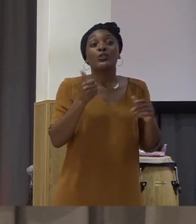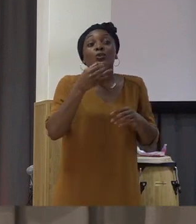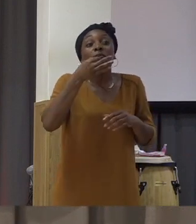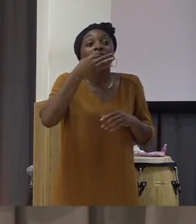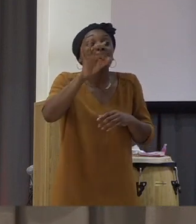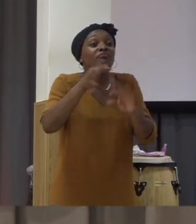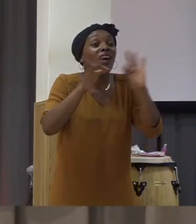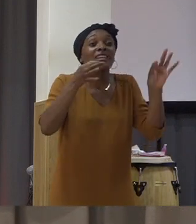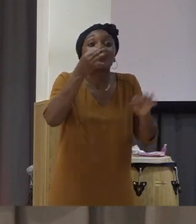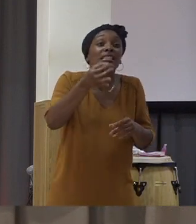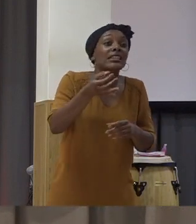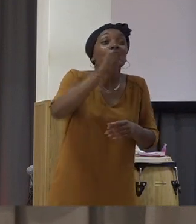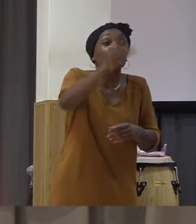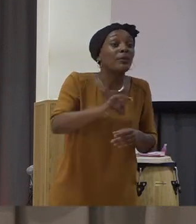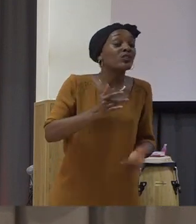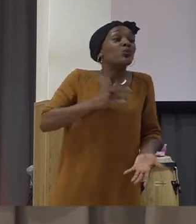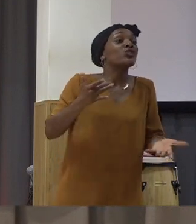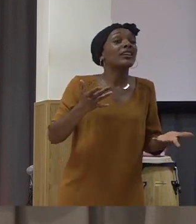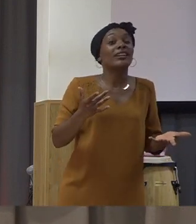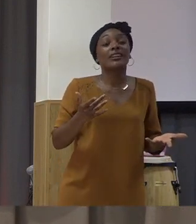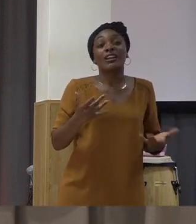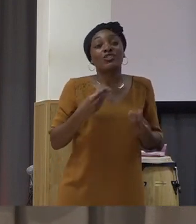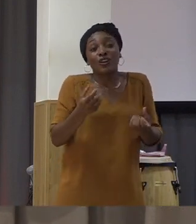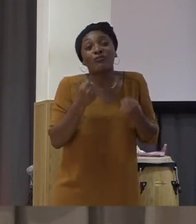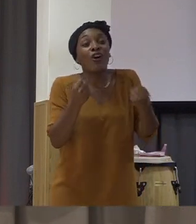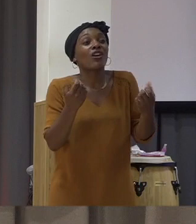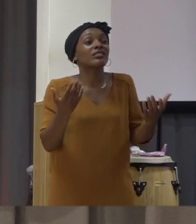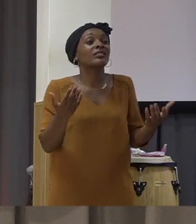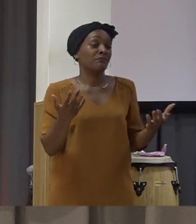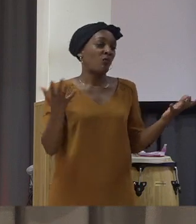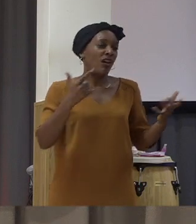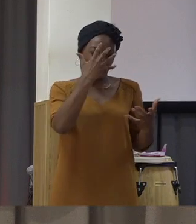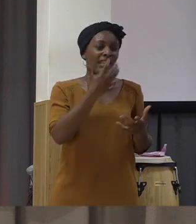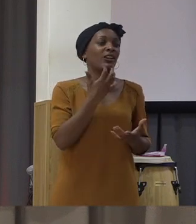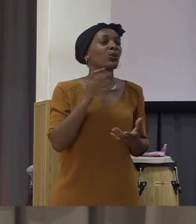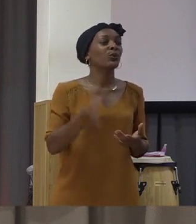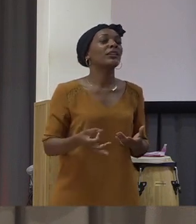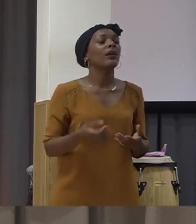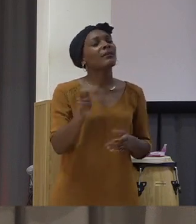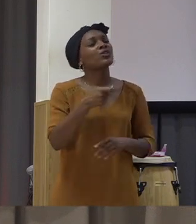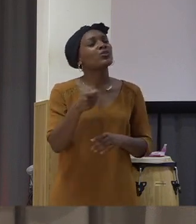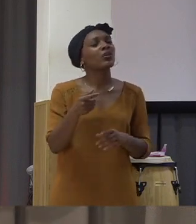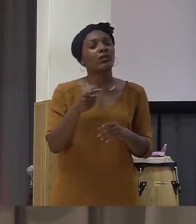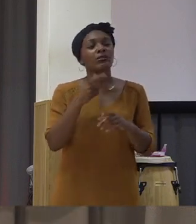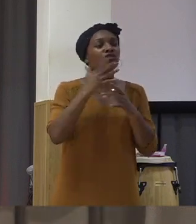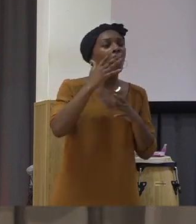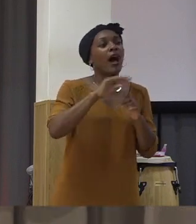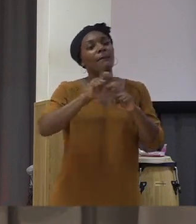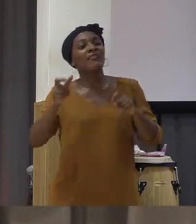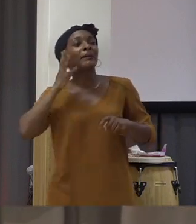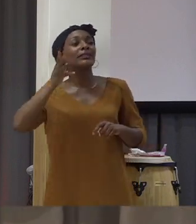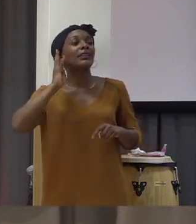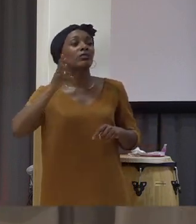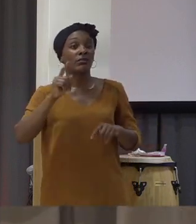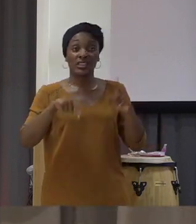personne dans l'Église va être renouvelée, va être fortifiée. Parce que bien sûr qu'il y a la prédication, mais la prédication, des fois, elle ne répond pas